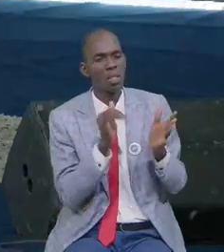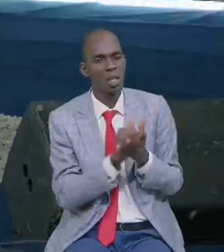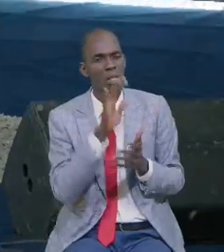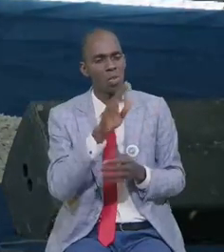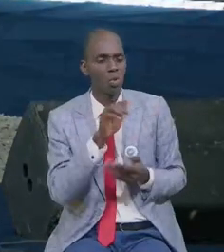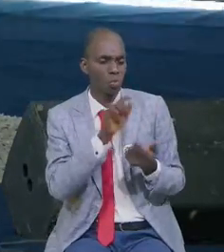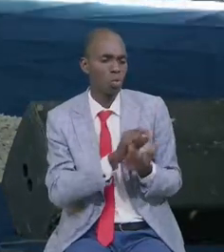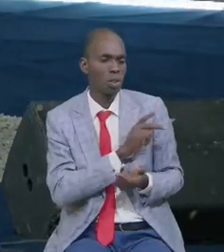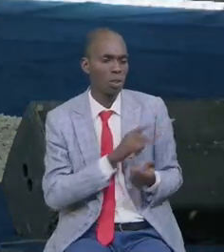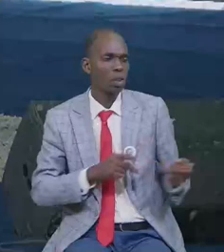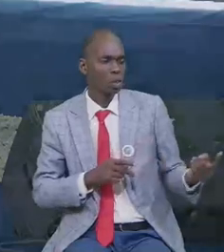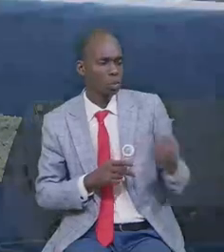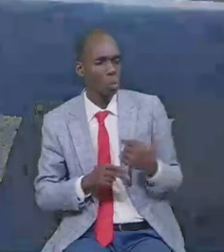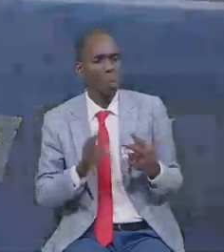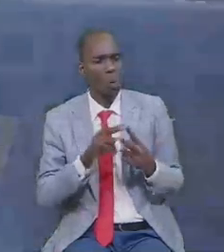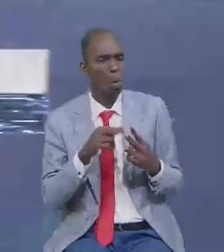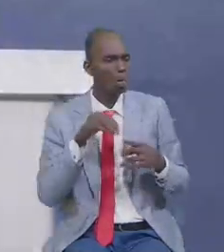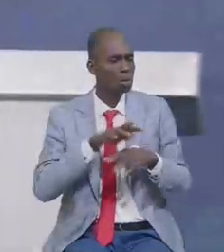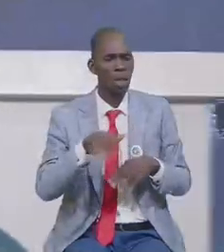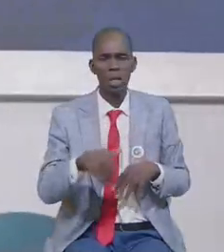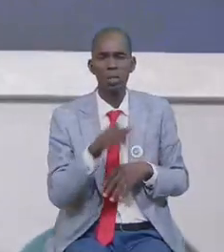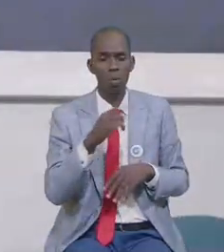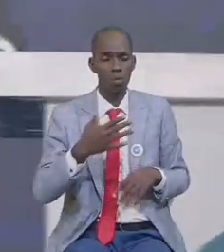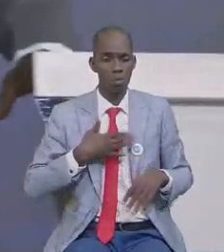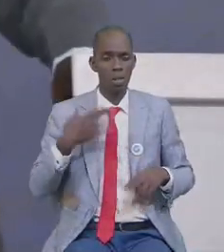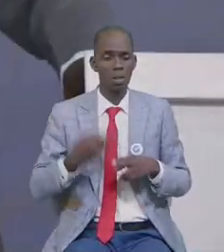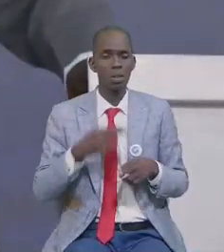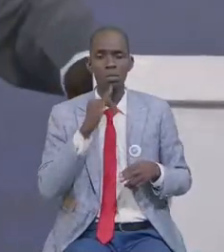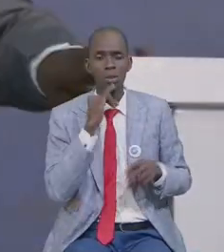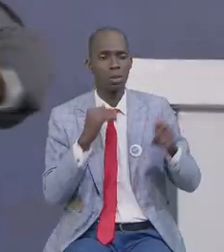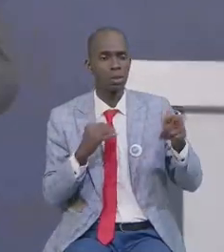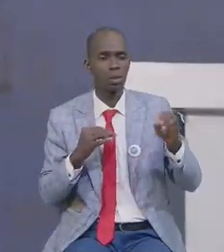qu'il envoie quelqu'un. Mon nom est Goliath.